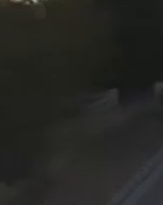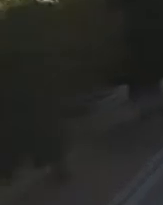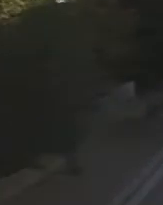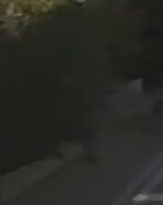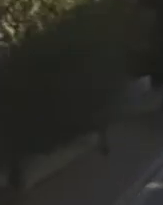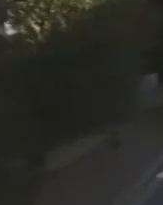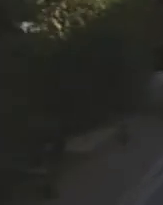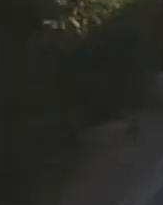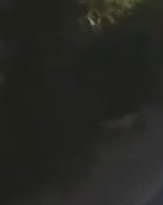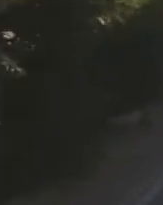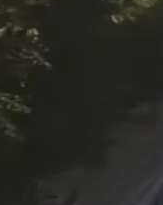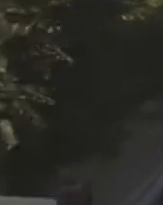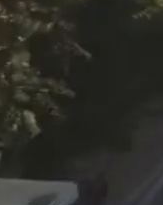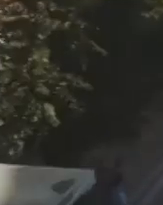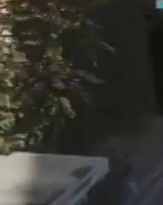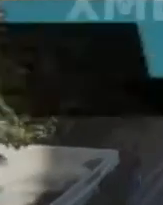Дякую.